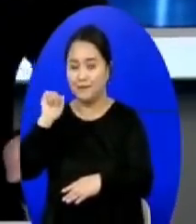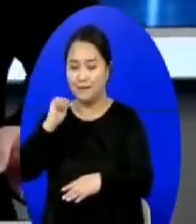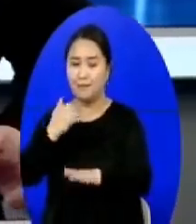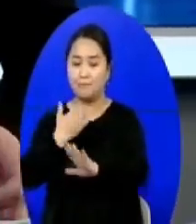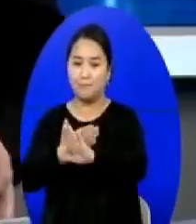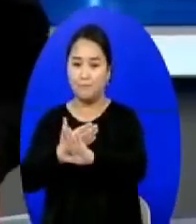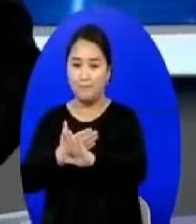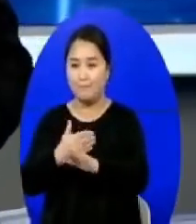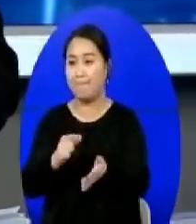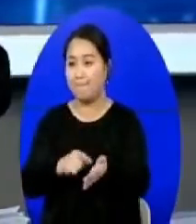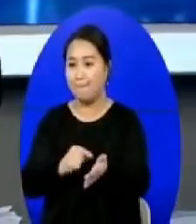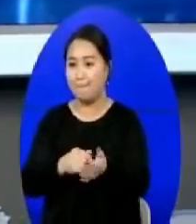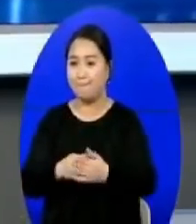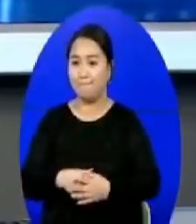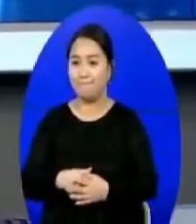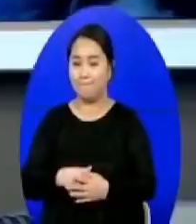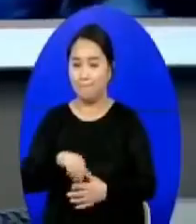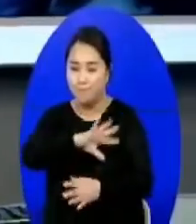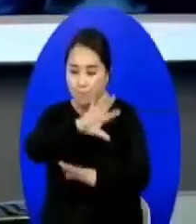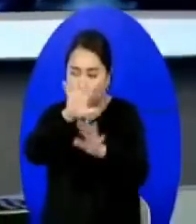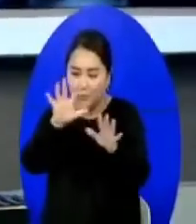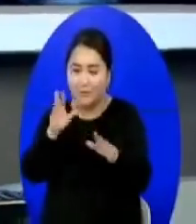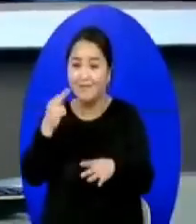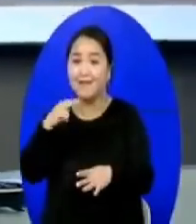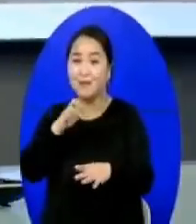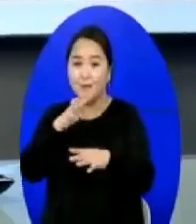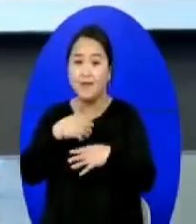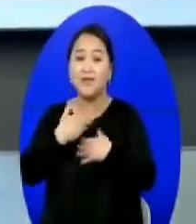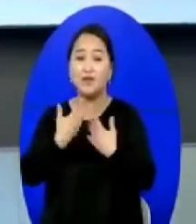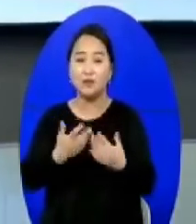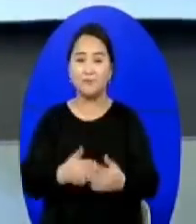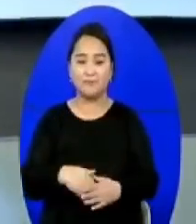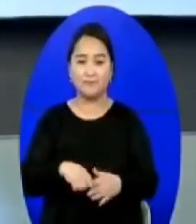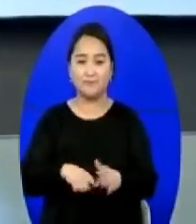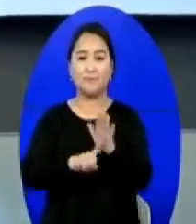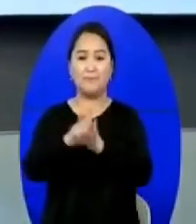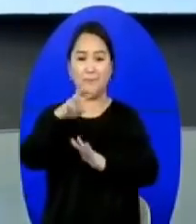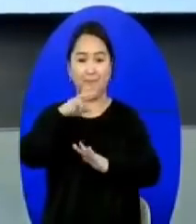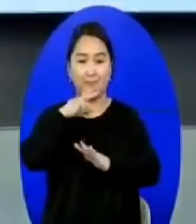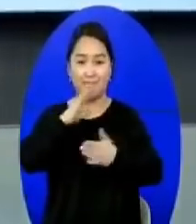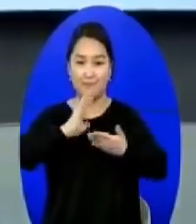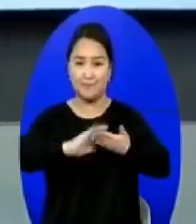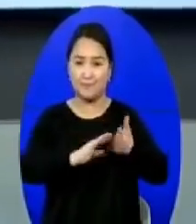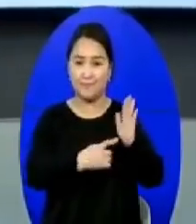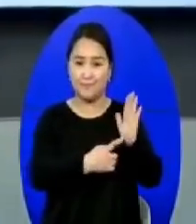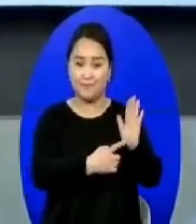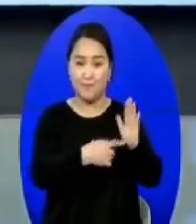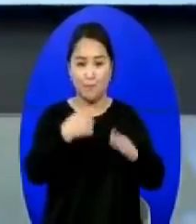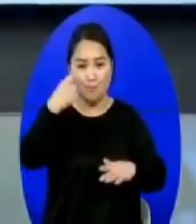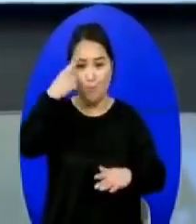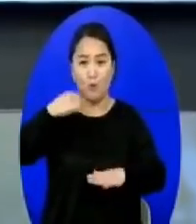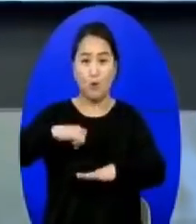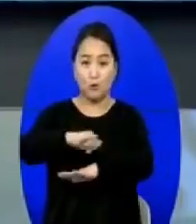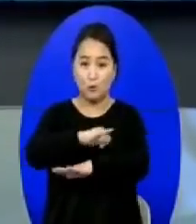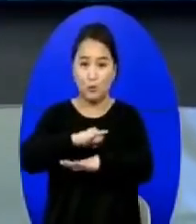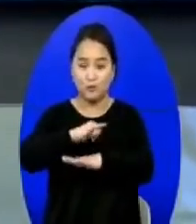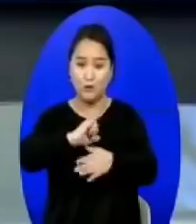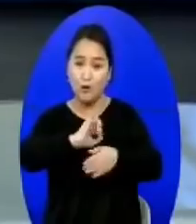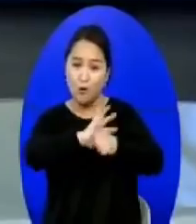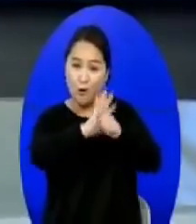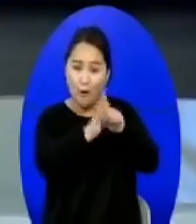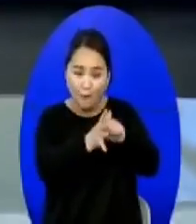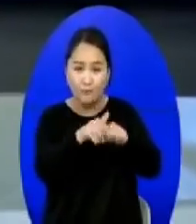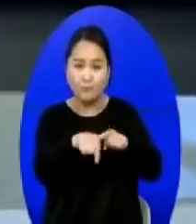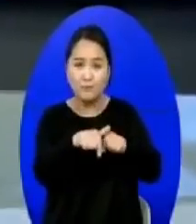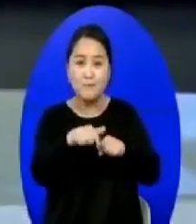болон бусад мэдээний дэлгэрэнгүй та бүхэн өдөр цагийн хурдтай зөвлөв авч үзээрэй. Эхний мэдээ танилцуулъя. Манай улсад COVID-19 вирус